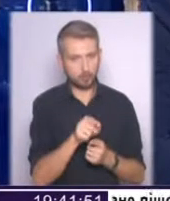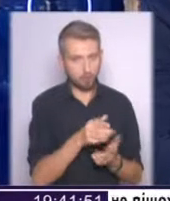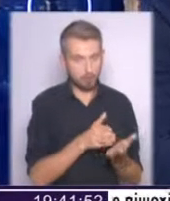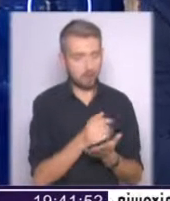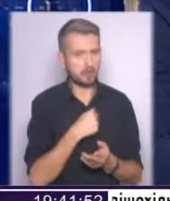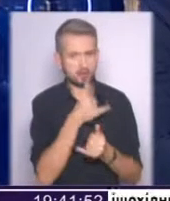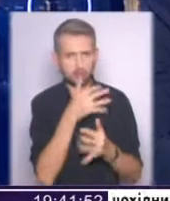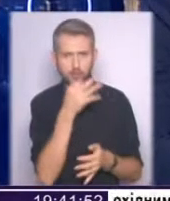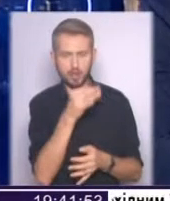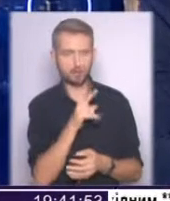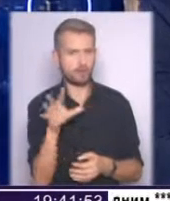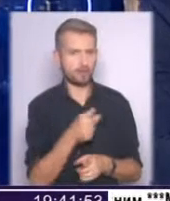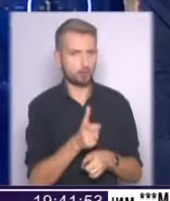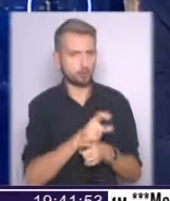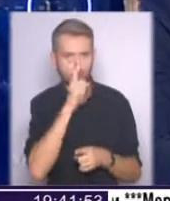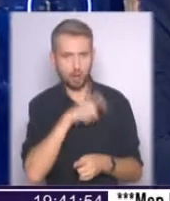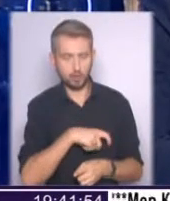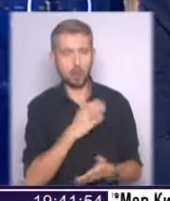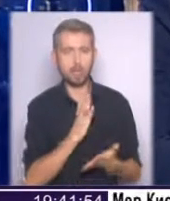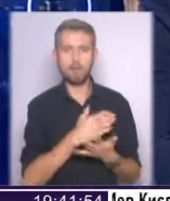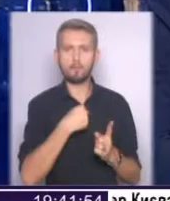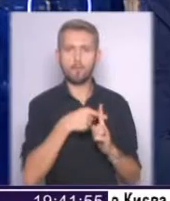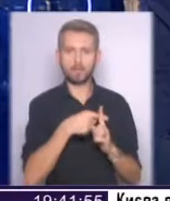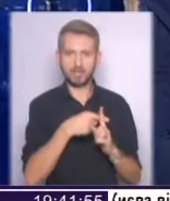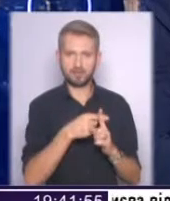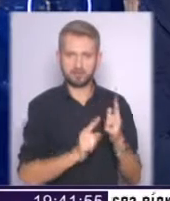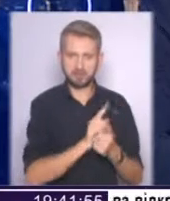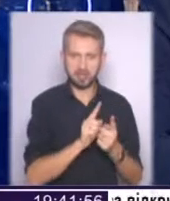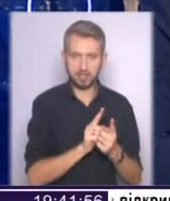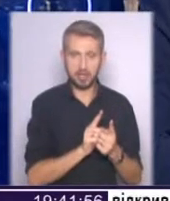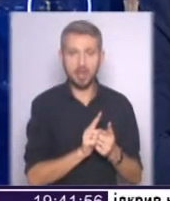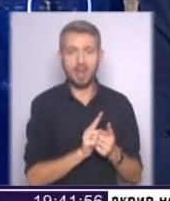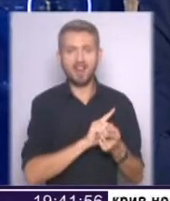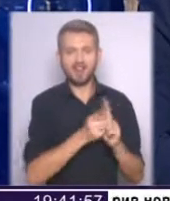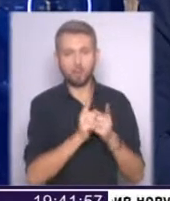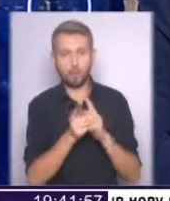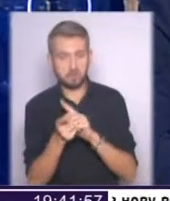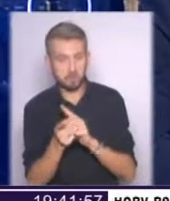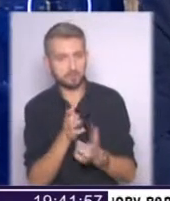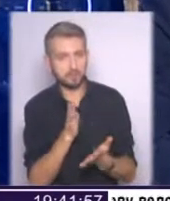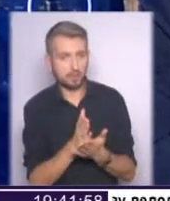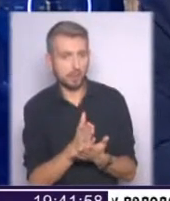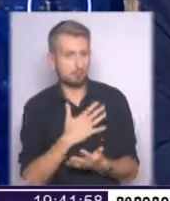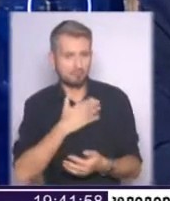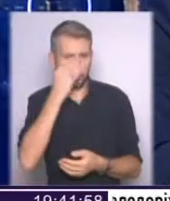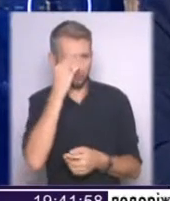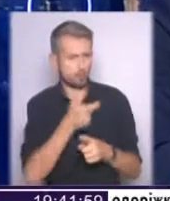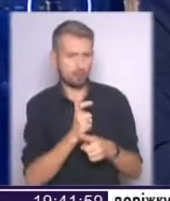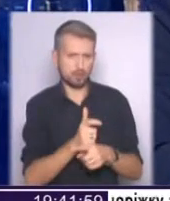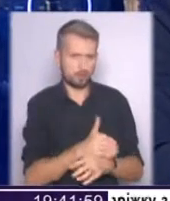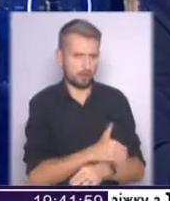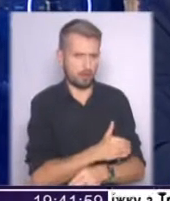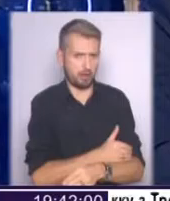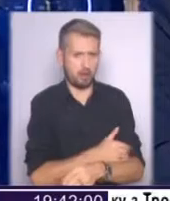сказати, що все так дуже погано. Є позитивні зрушення, реформи йдуть, але на мене, як на мене, вони йдуть трохи повільно. Їх